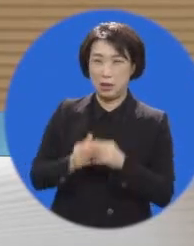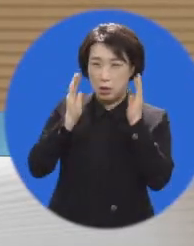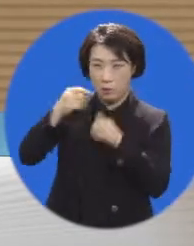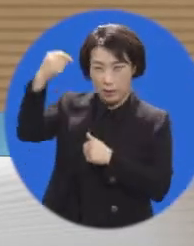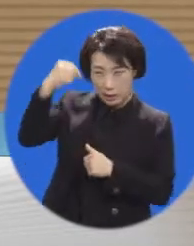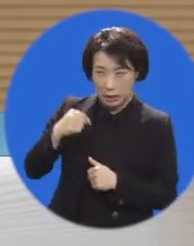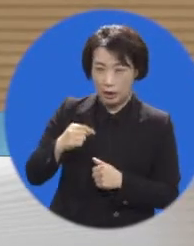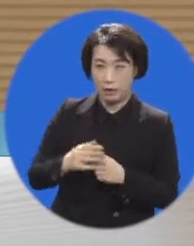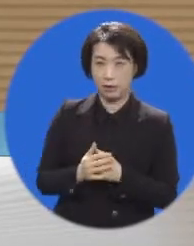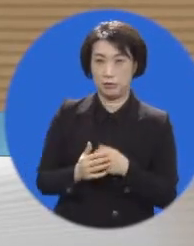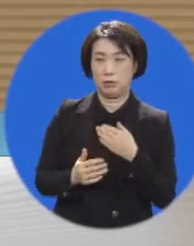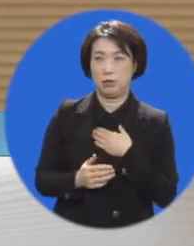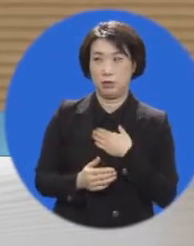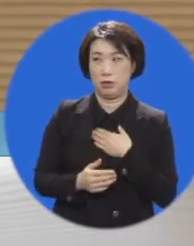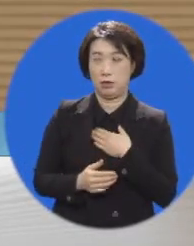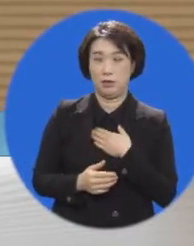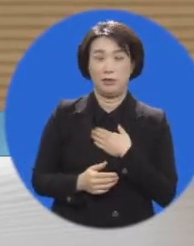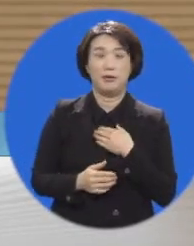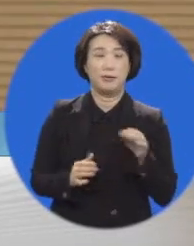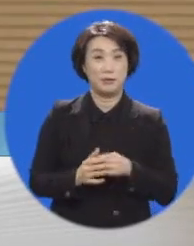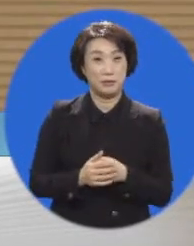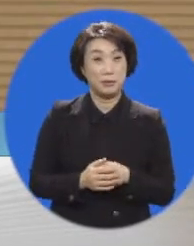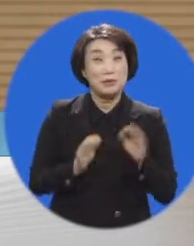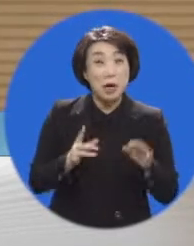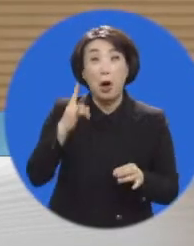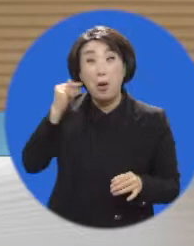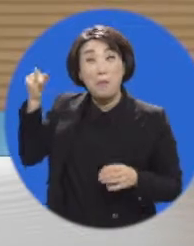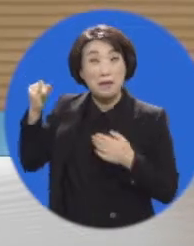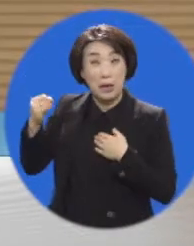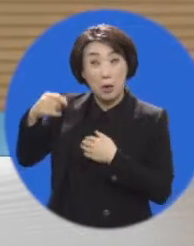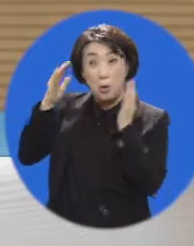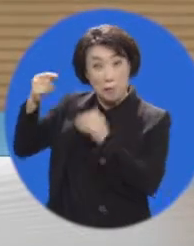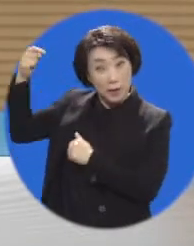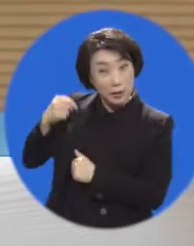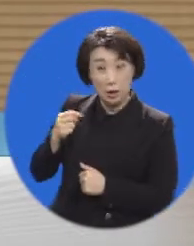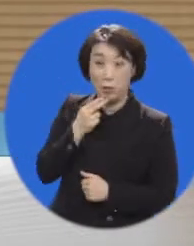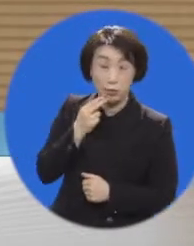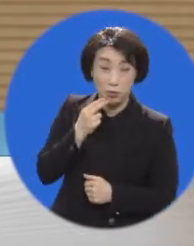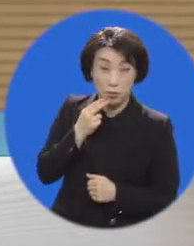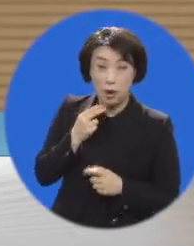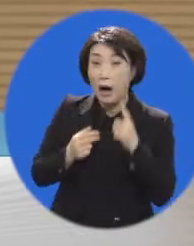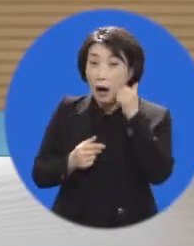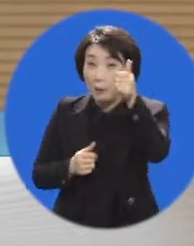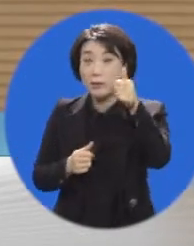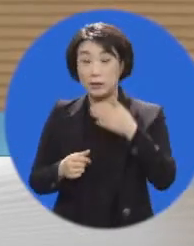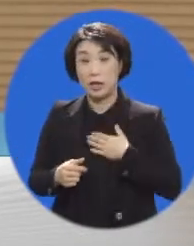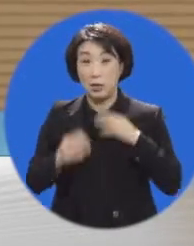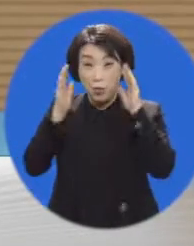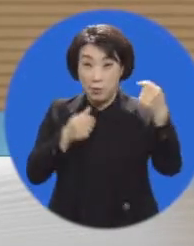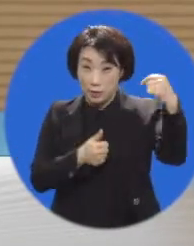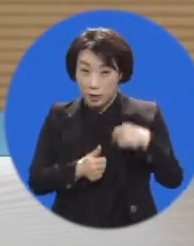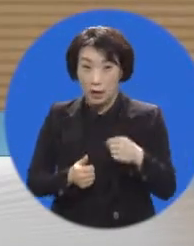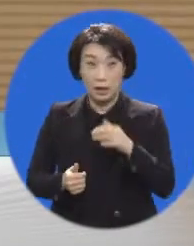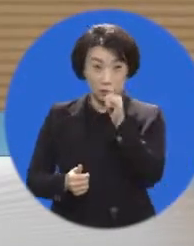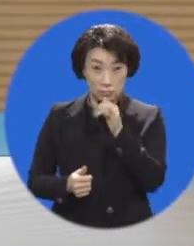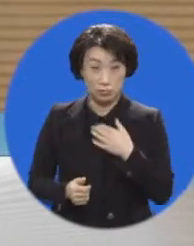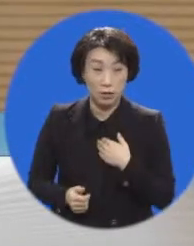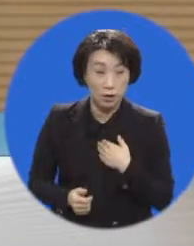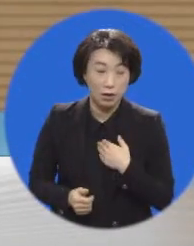공부해라 말씀하세요. 어머니는 공부하라는 말 안 하셨어요. 아버지가 공부해라